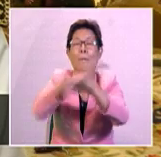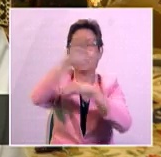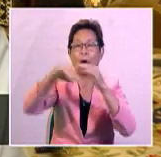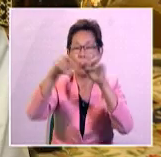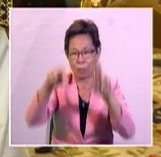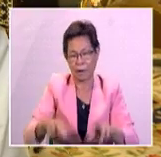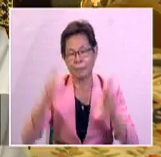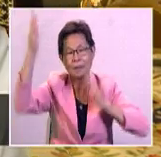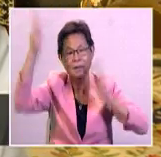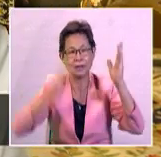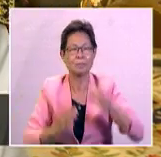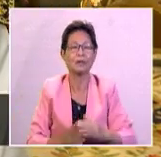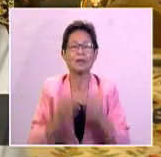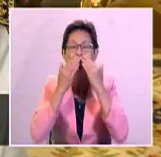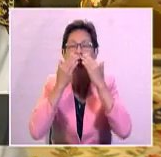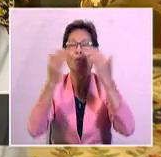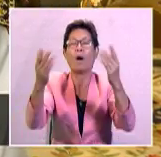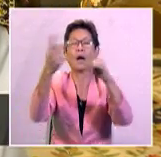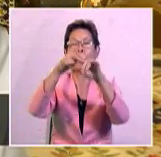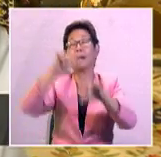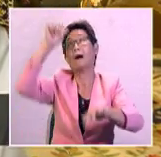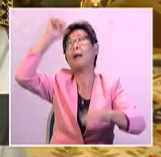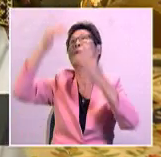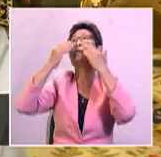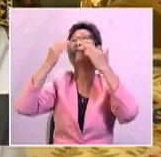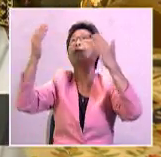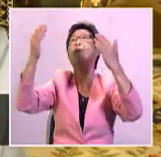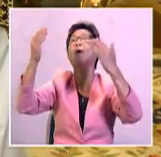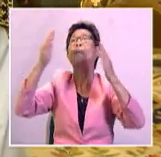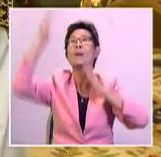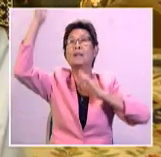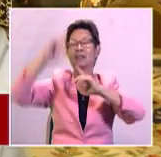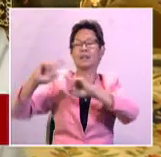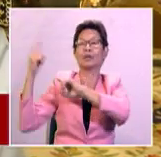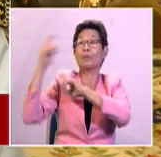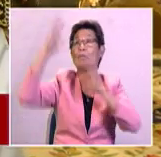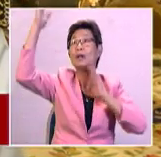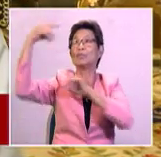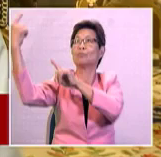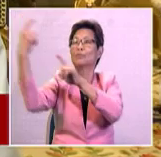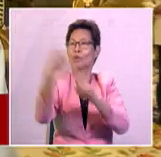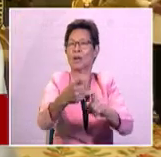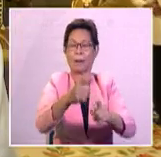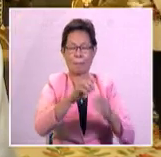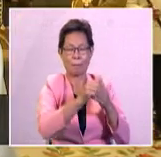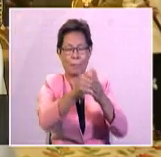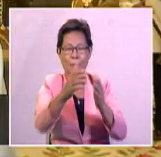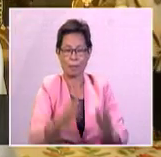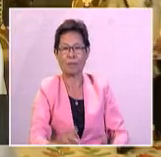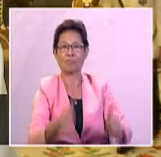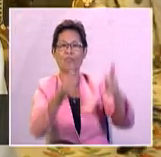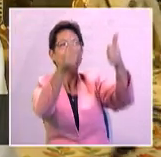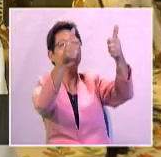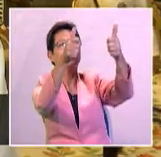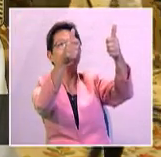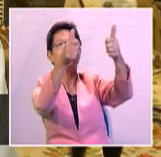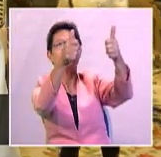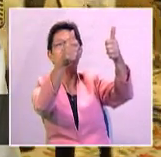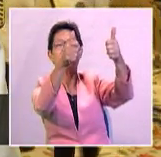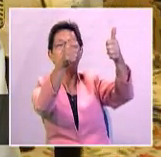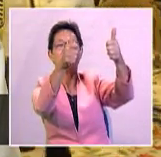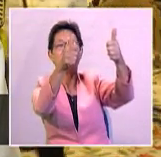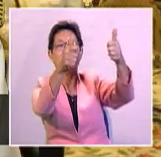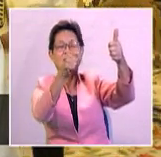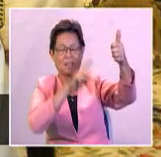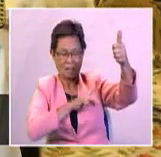Allah Subhanahu Wa Taala, Malaysia dikurniakan oleh seorang pemimpin unggul iaitu